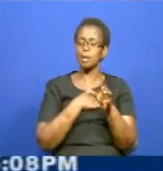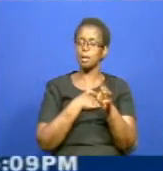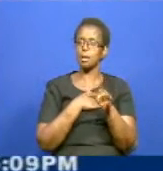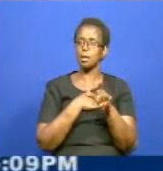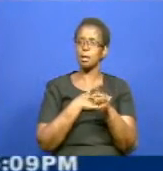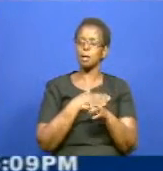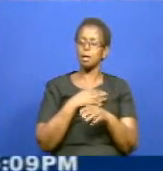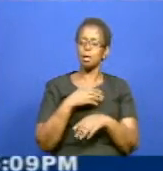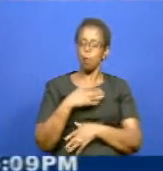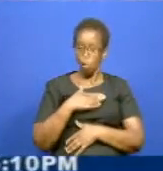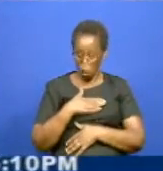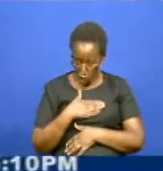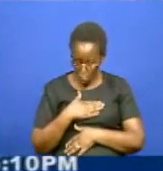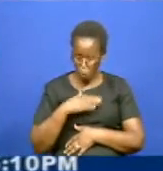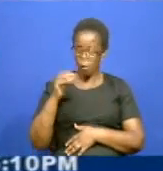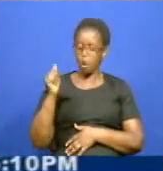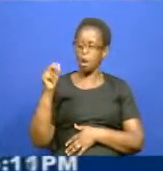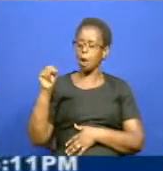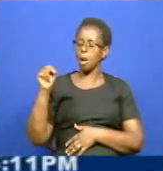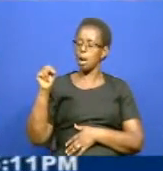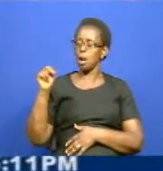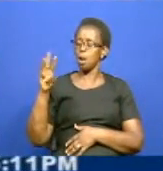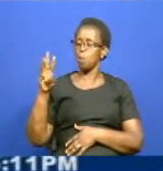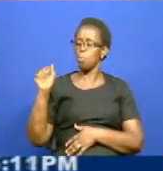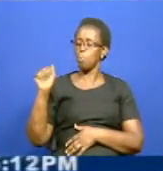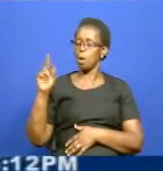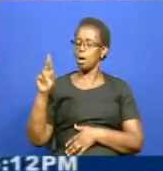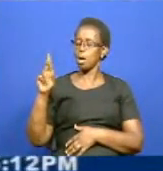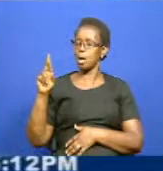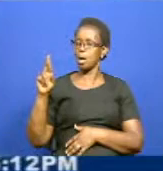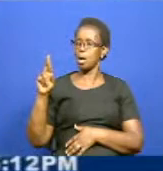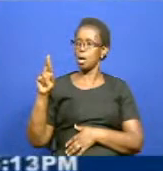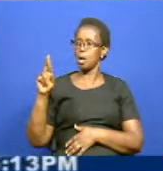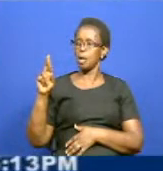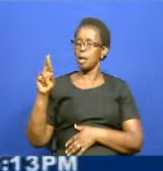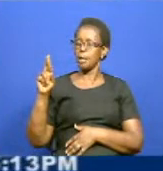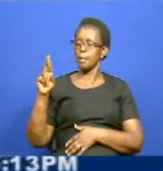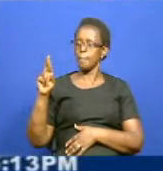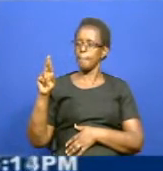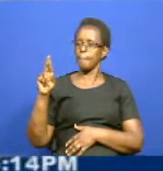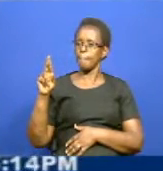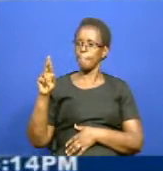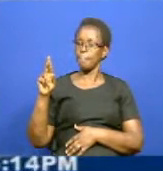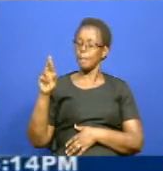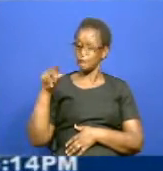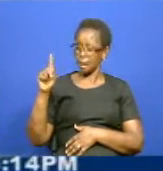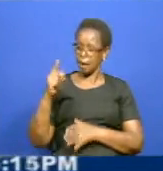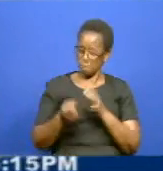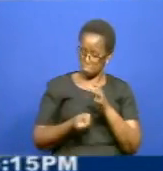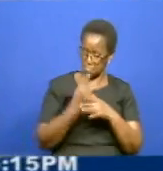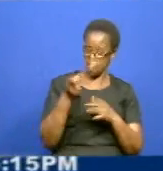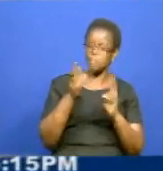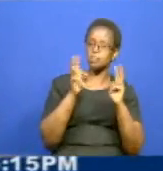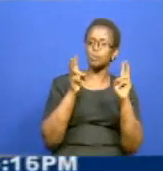Anwar, seneta maarufu wa Lamu, kwa swala hili.